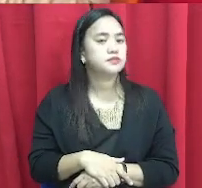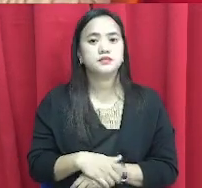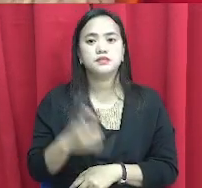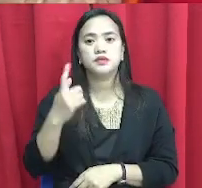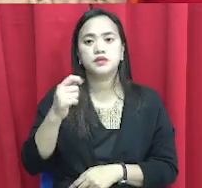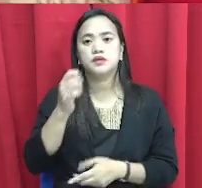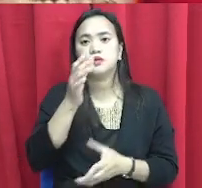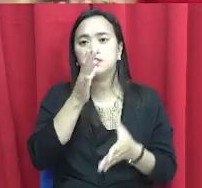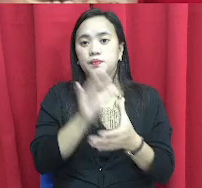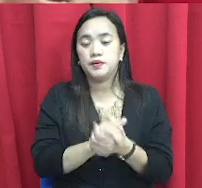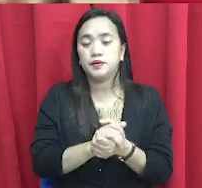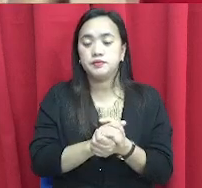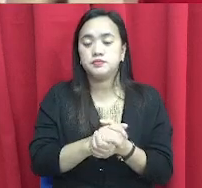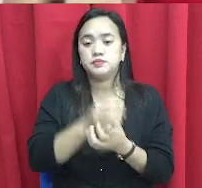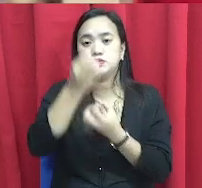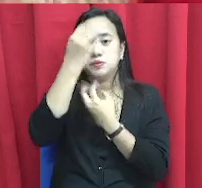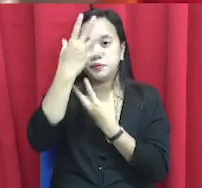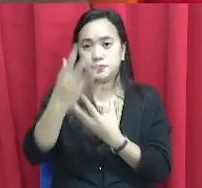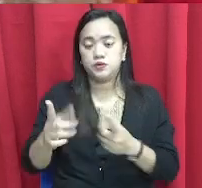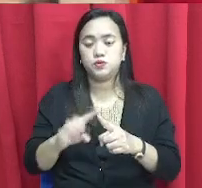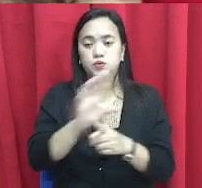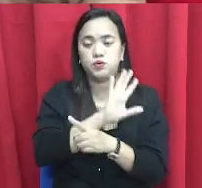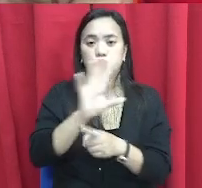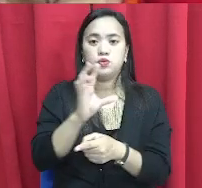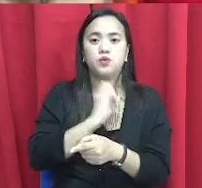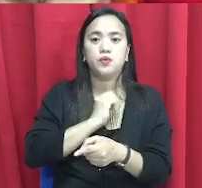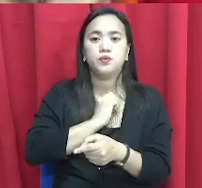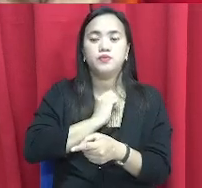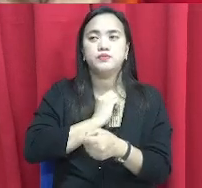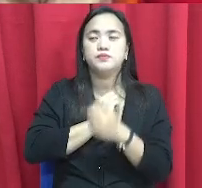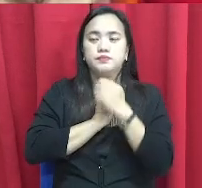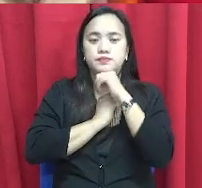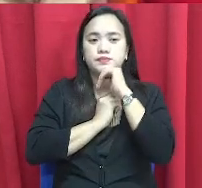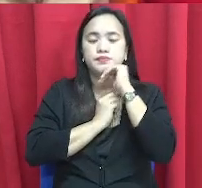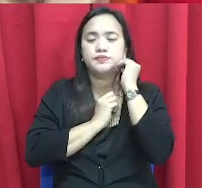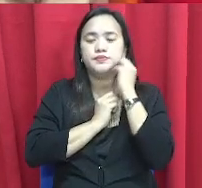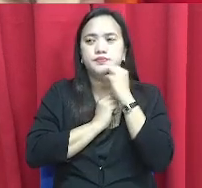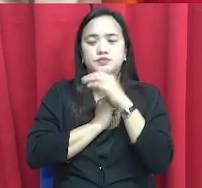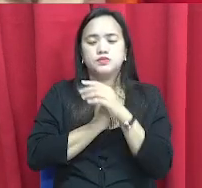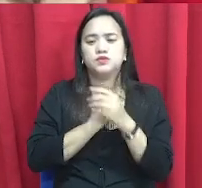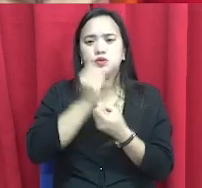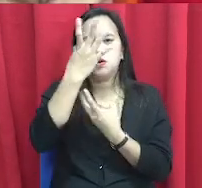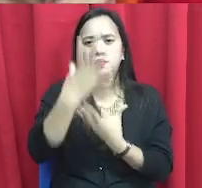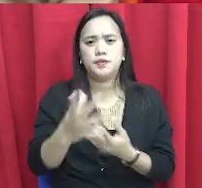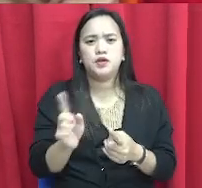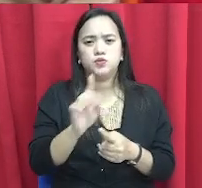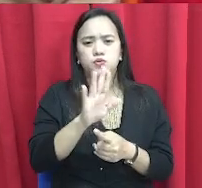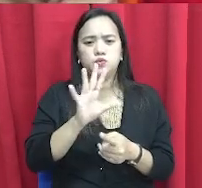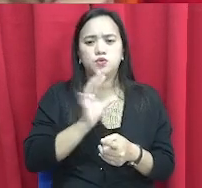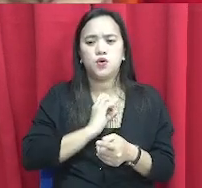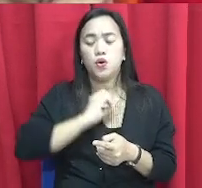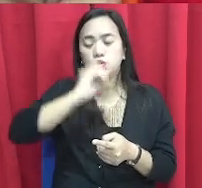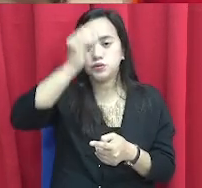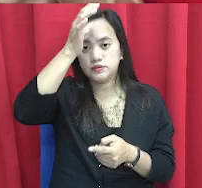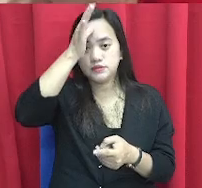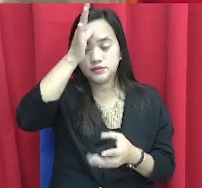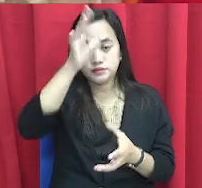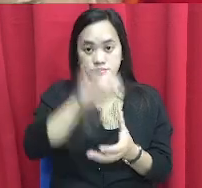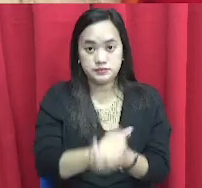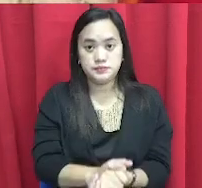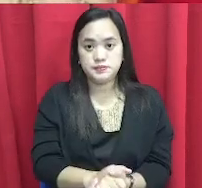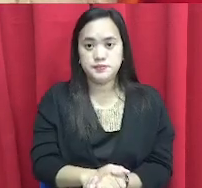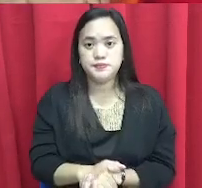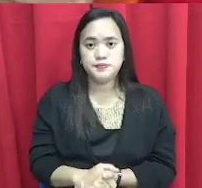wife submit to your own husband hindi mo na sabihin o ano submit ka sabi ng Bible sabi ni Pastor yan Hindi po ganon